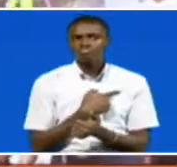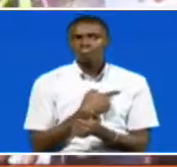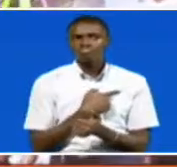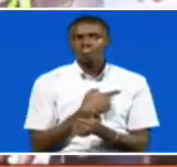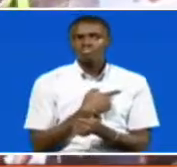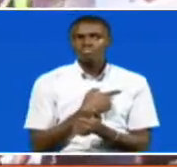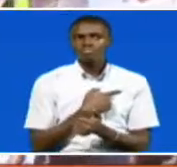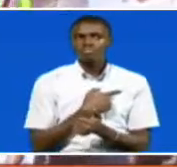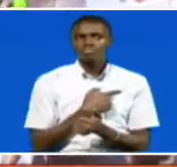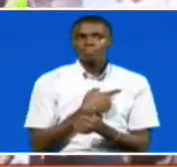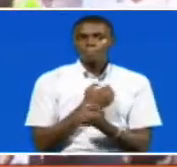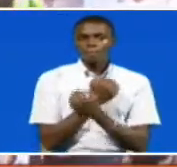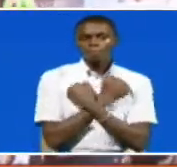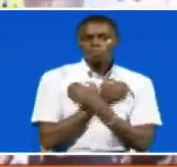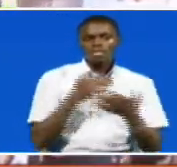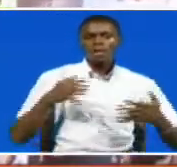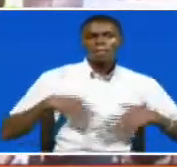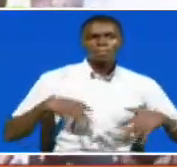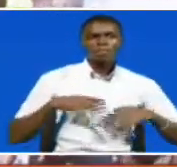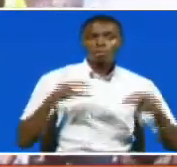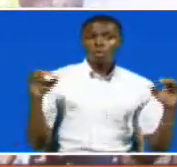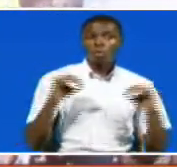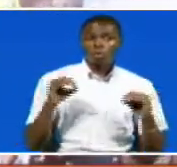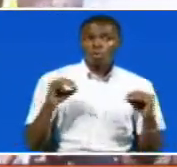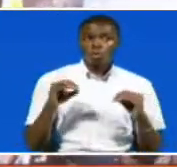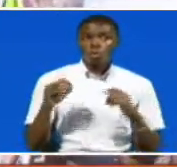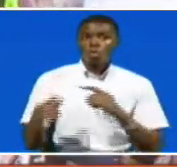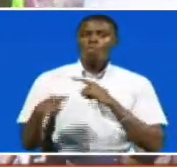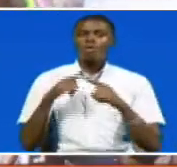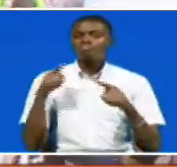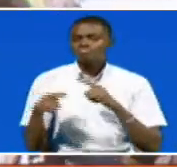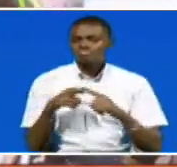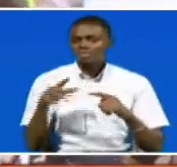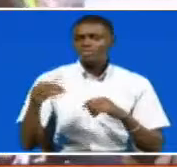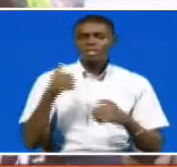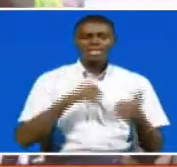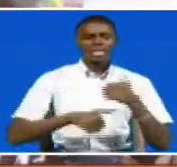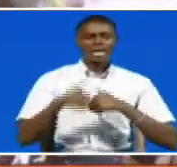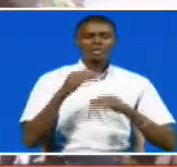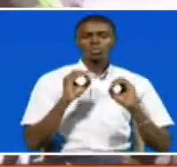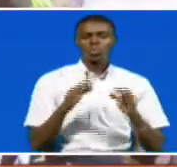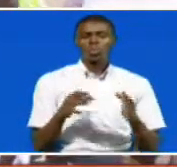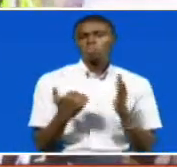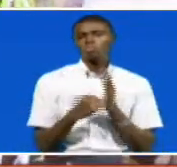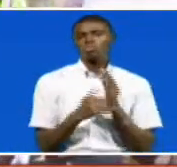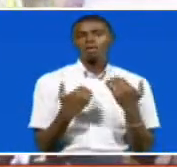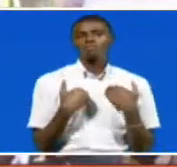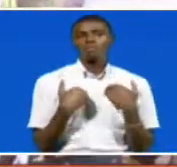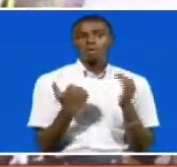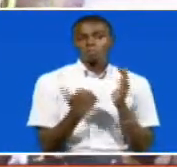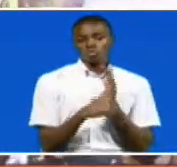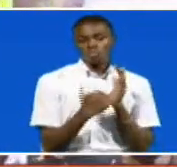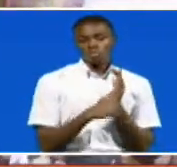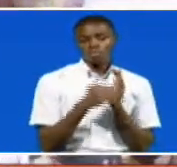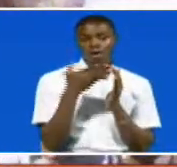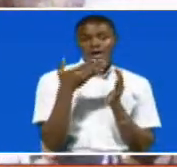Inaonekana mpendi hiyo watu, ndio sababu watu wanauawa. You don't take any action. Iko shida, iko shida kwa